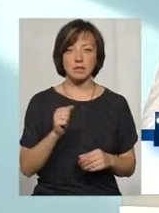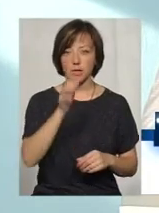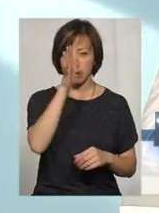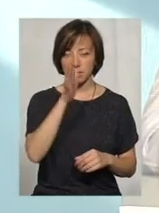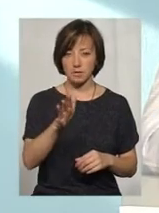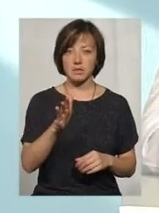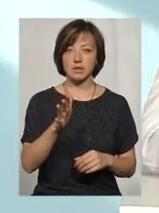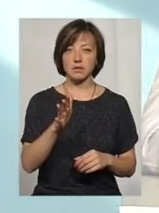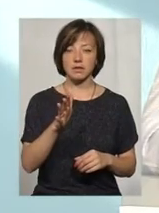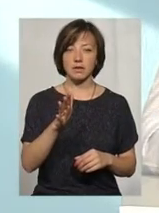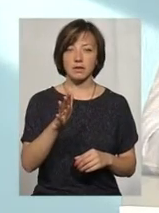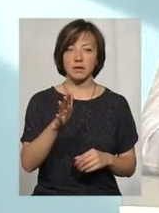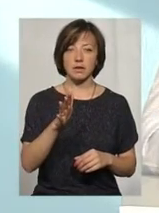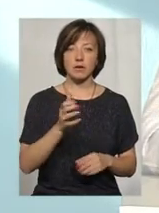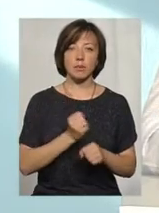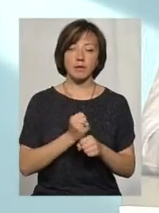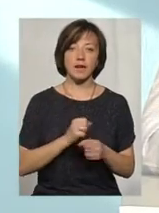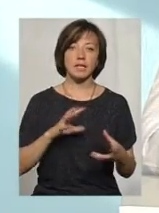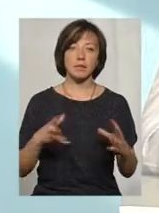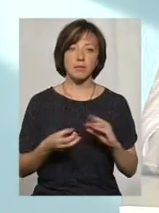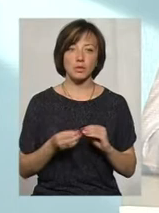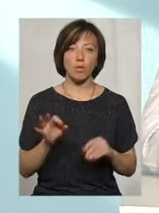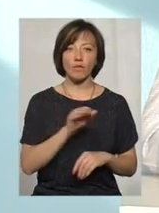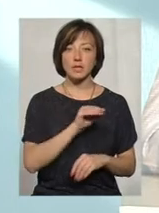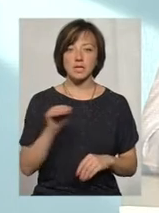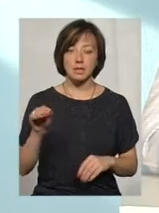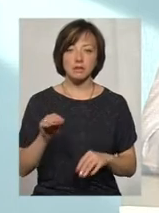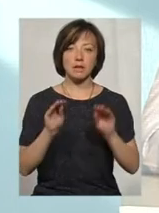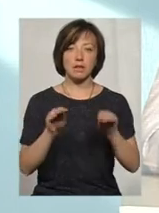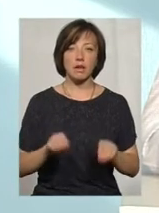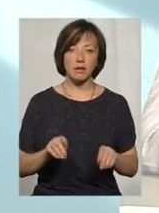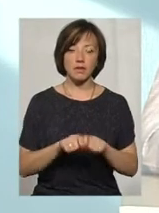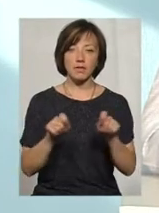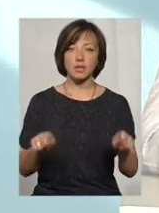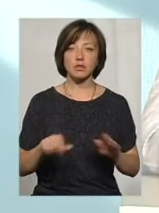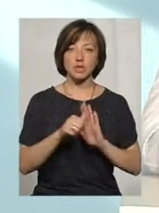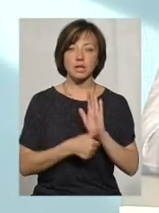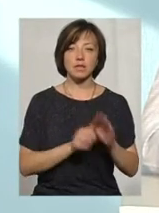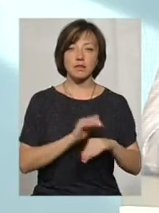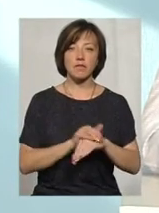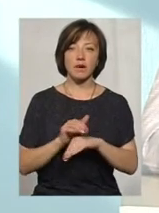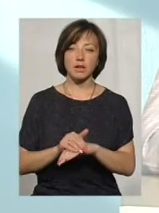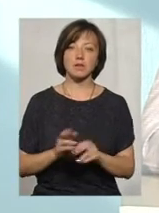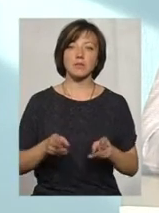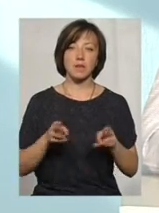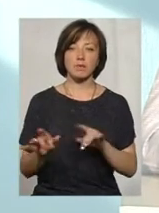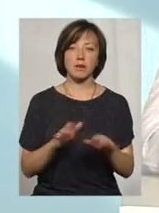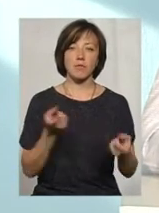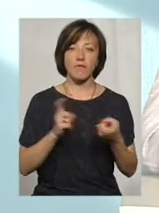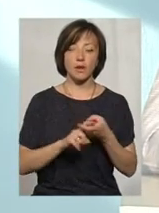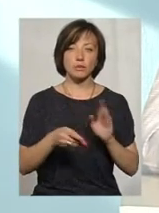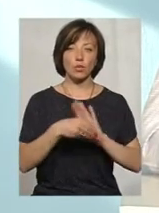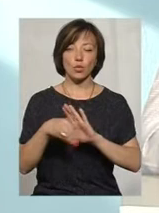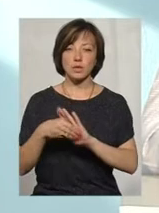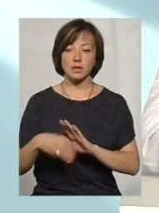місяців, будемо говорити, тому що підведені вже підсумки, це офіційні дані, статистичні, викрито 16 фактів кримінальних діянь, пов'язаних з корупцією